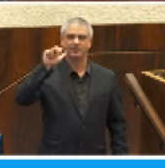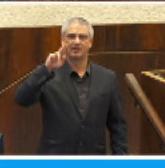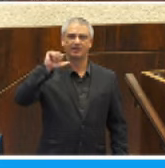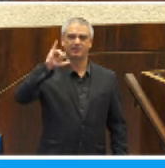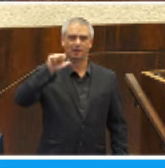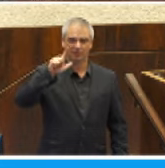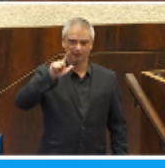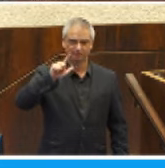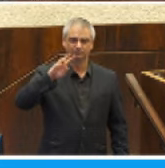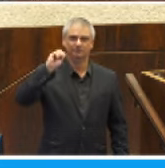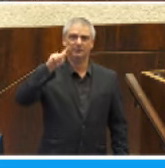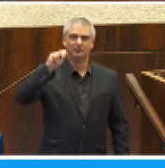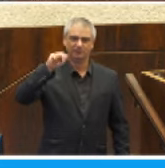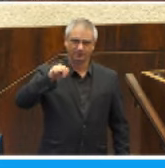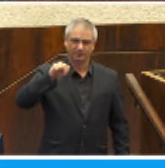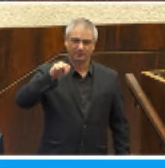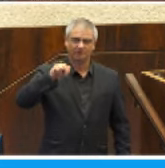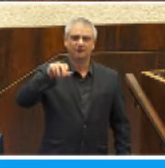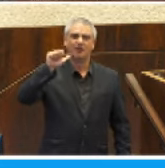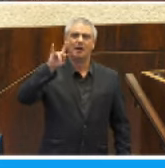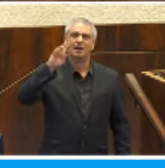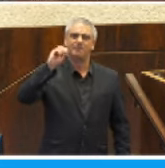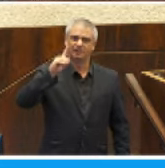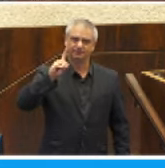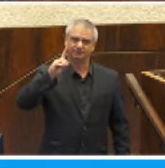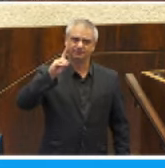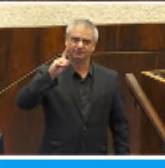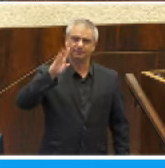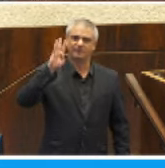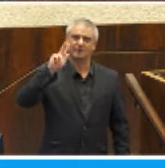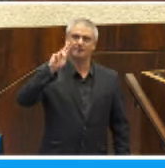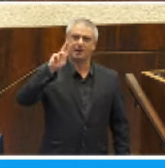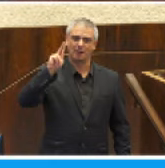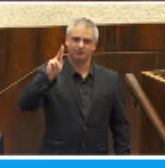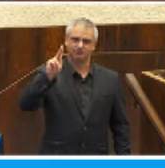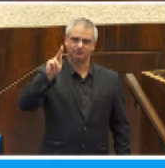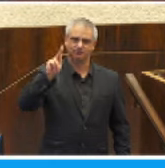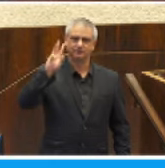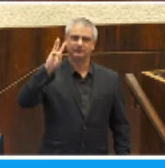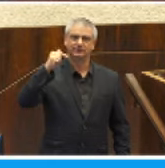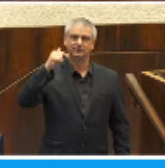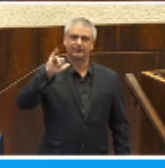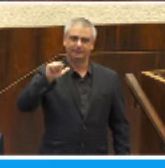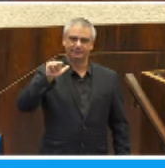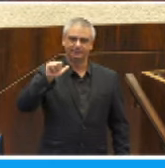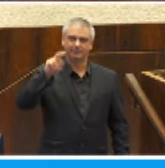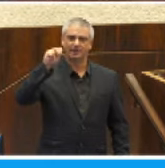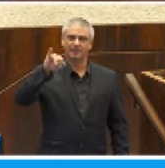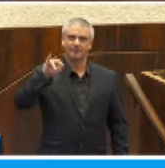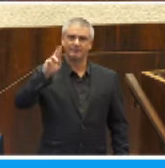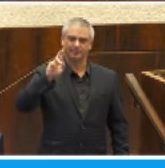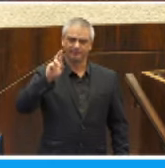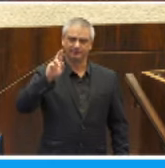מתן, אחמד, ברק, סגי, ניר,